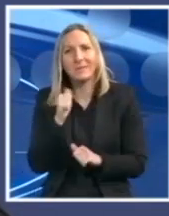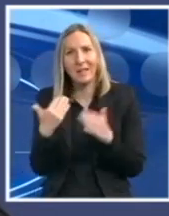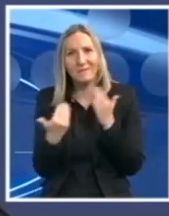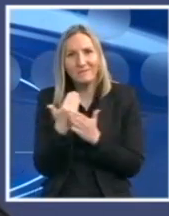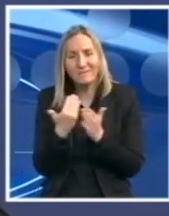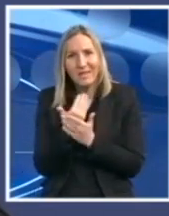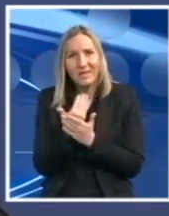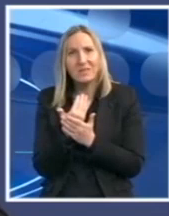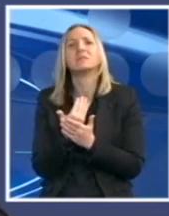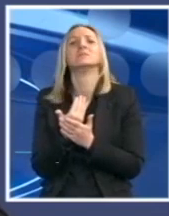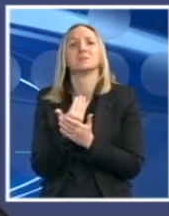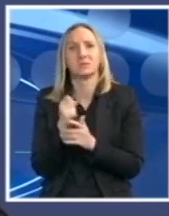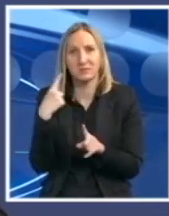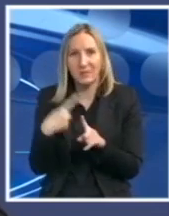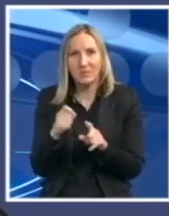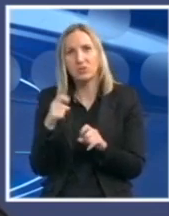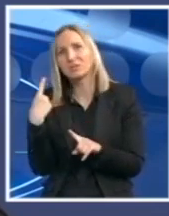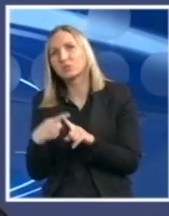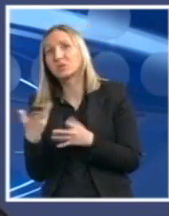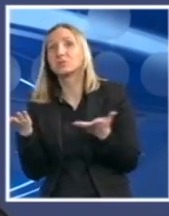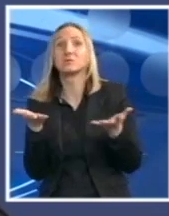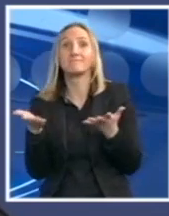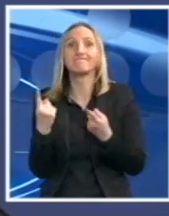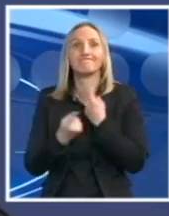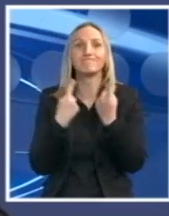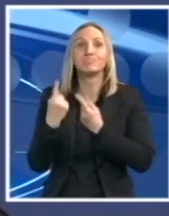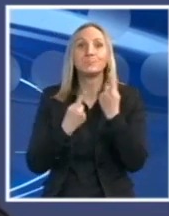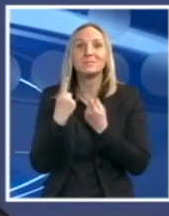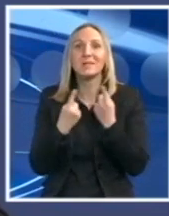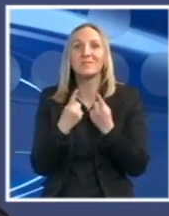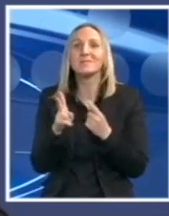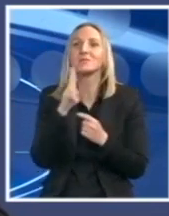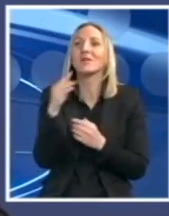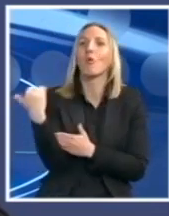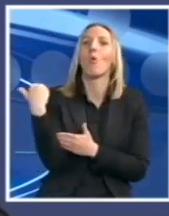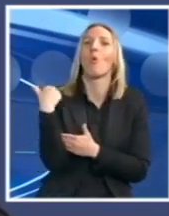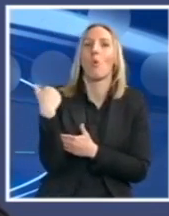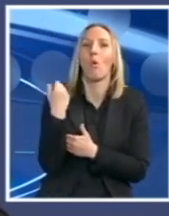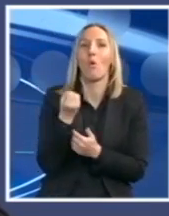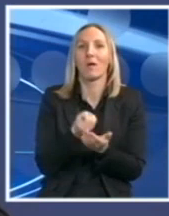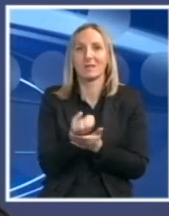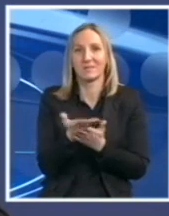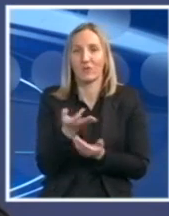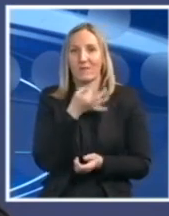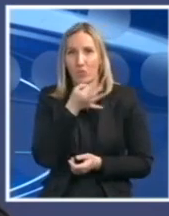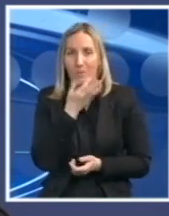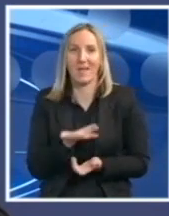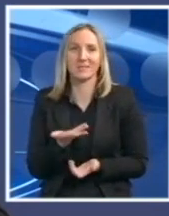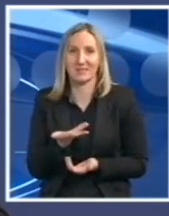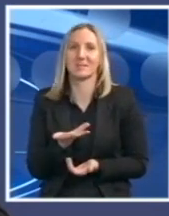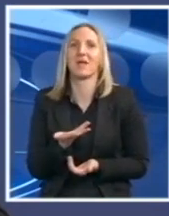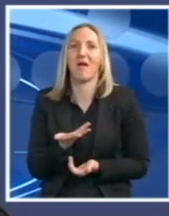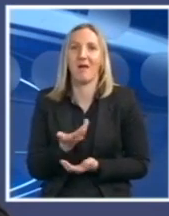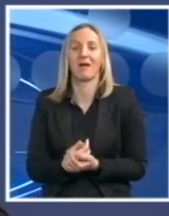koje prenose tačne ili nisu, od zavisnosti od izvora od koga prenose informacije,